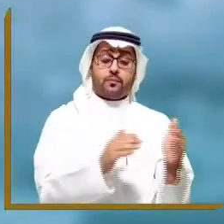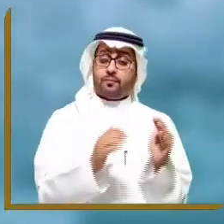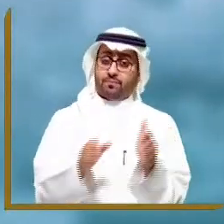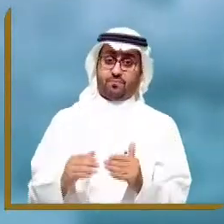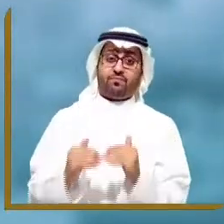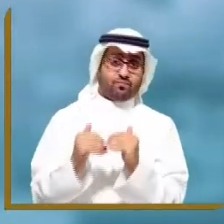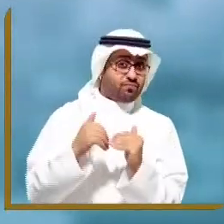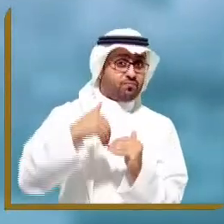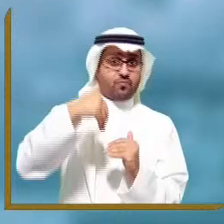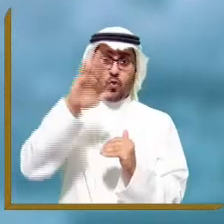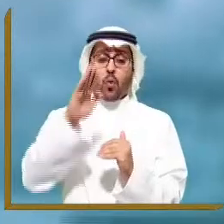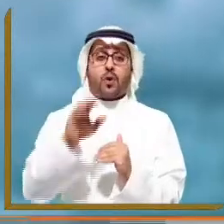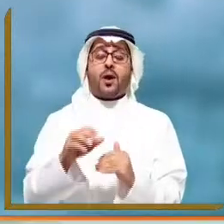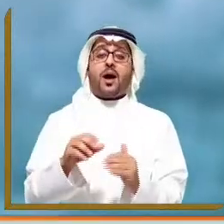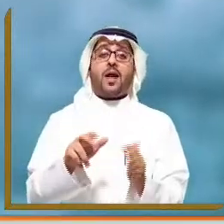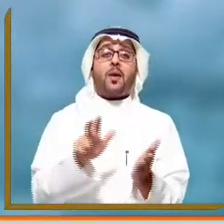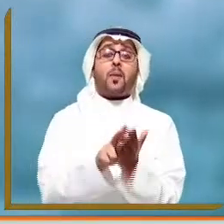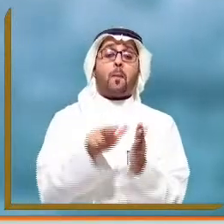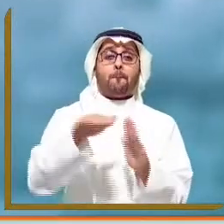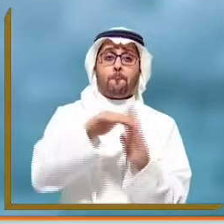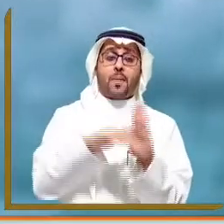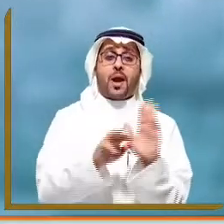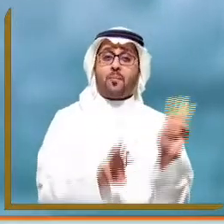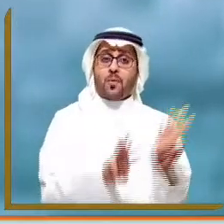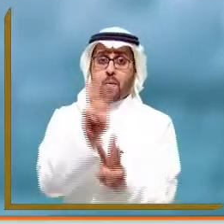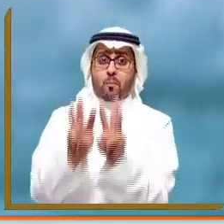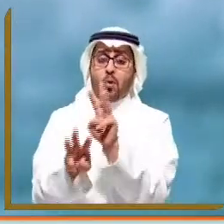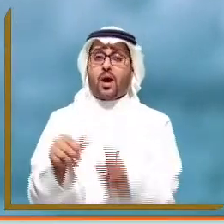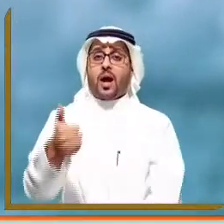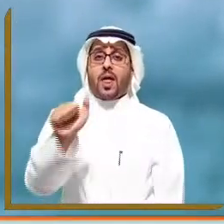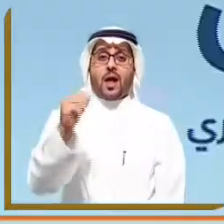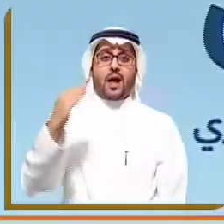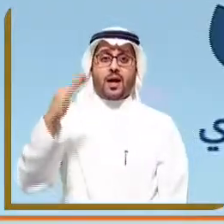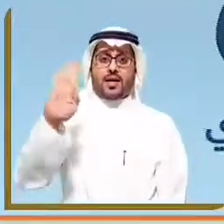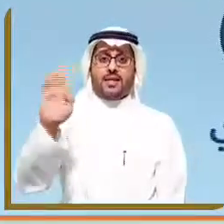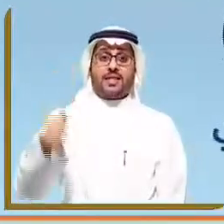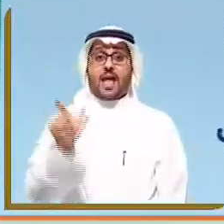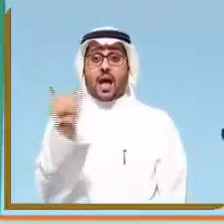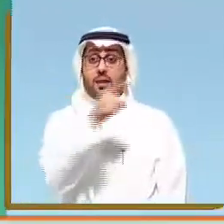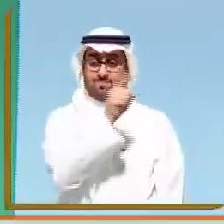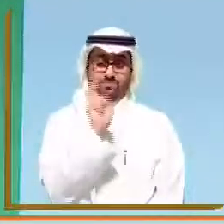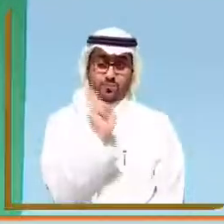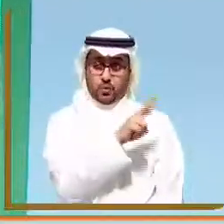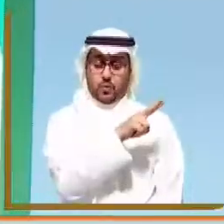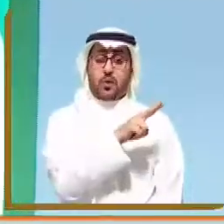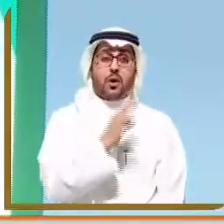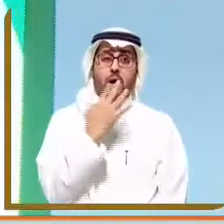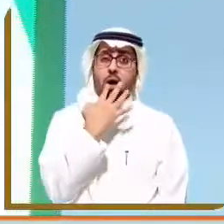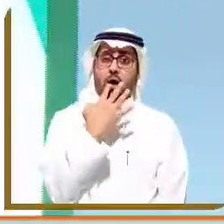تجاوزت تبرعات الحملة الوطنية للعمل الخيري عبر منصة إحسان تجاوزت